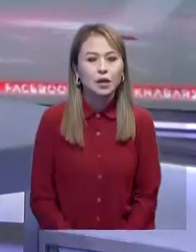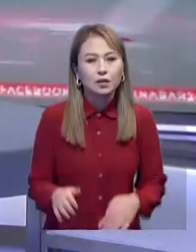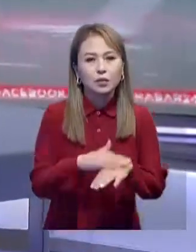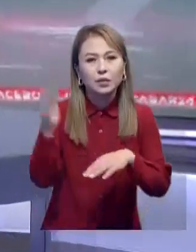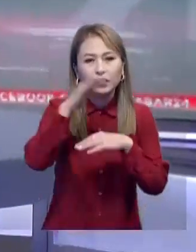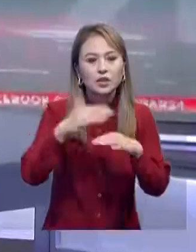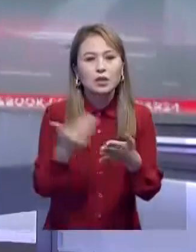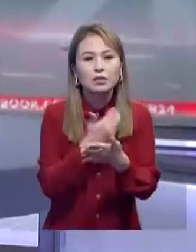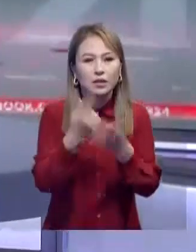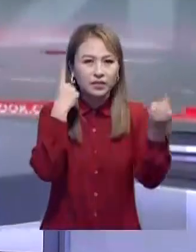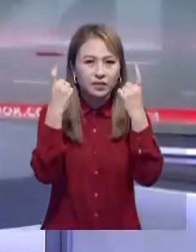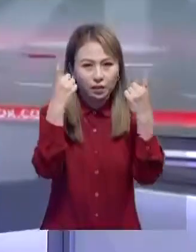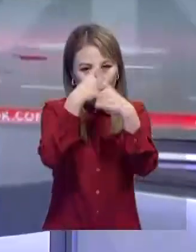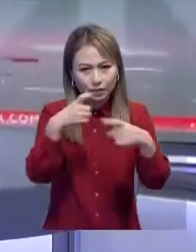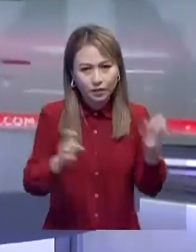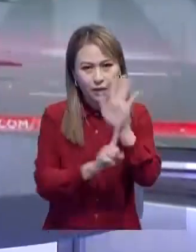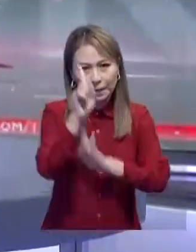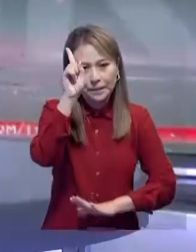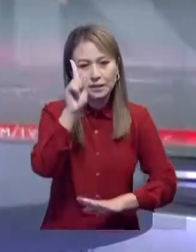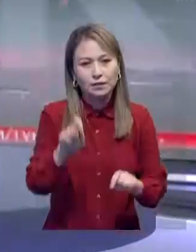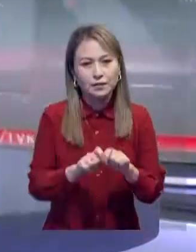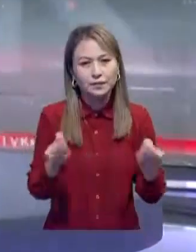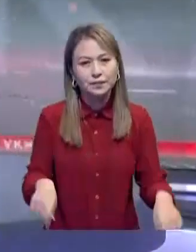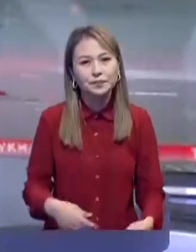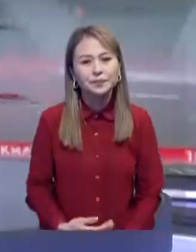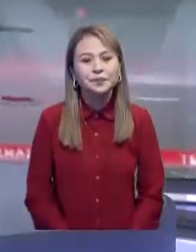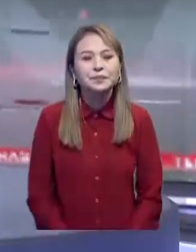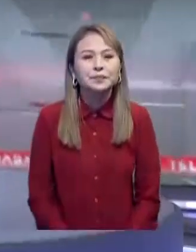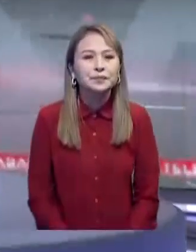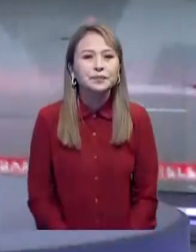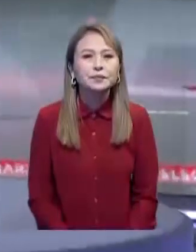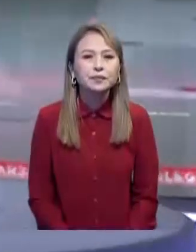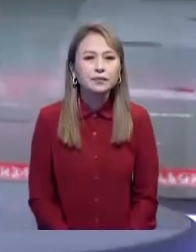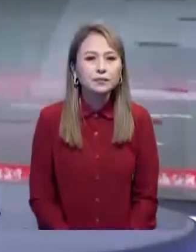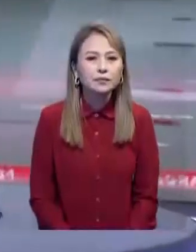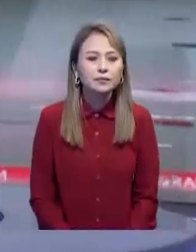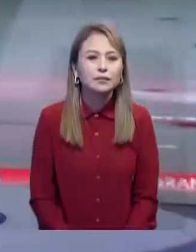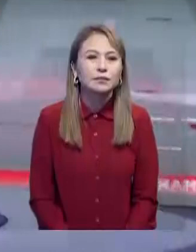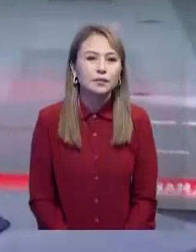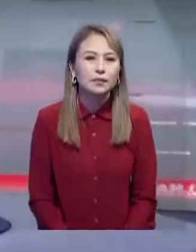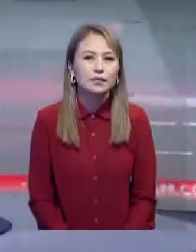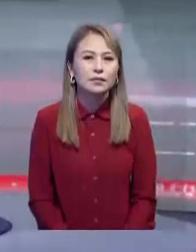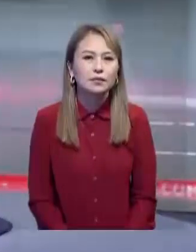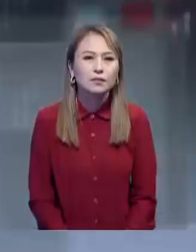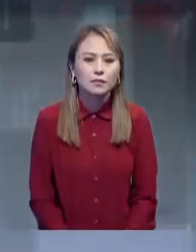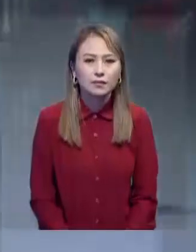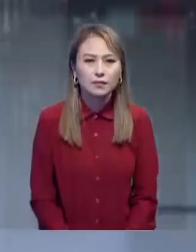Кеш жарық еліміздің басты ақпараттық арнасы өз жұмысын жалғастырады. Тізгінде Дастан Мүрсәлім, Сұрдо Дармада, Жанбота Сәрсенбаева.